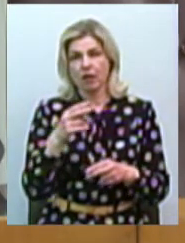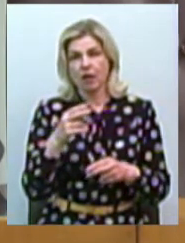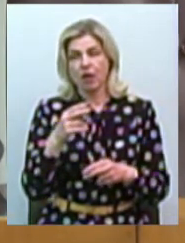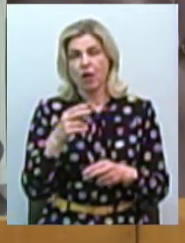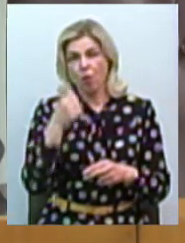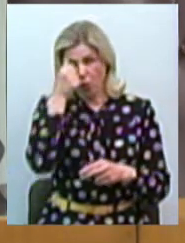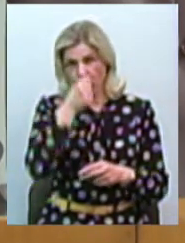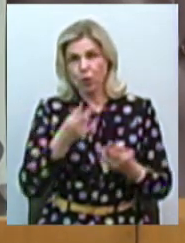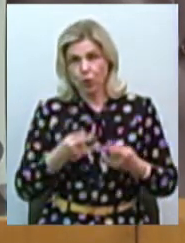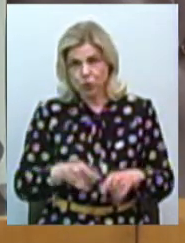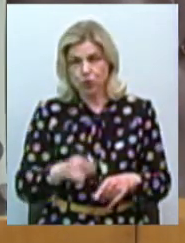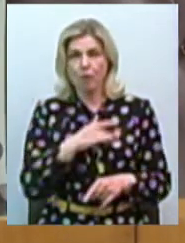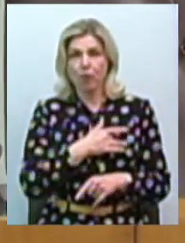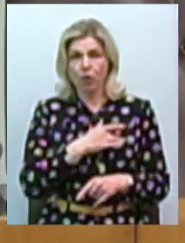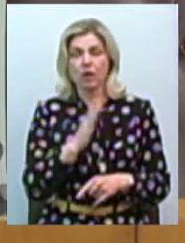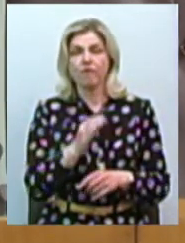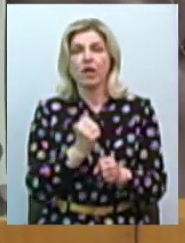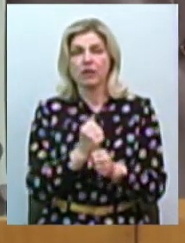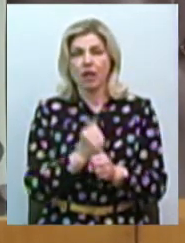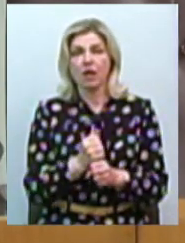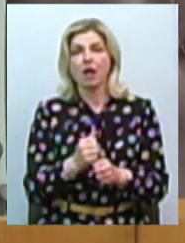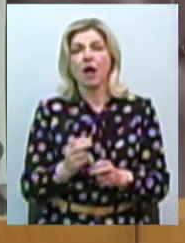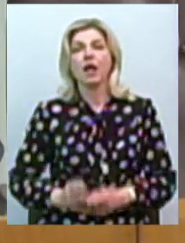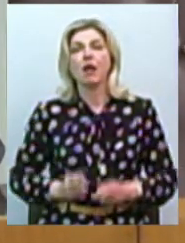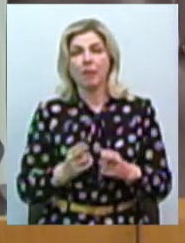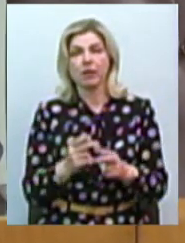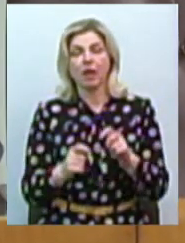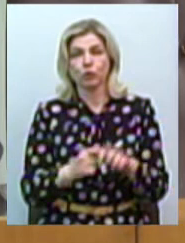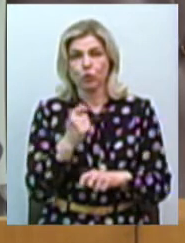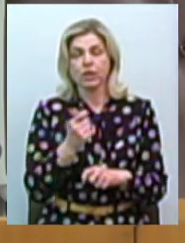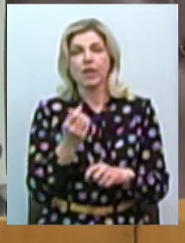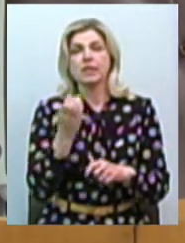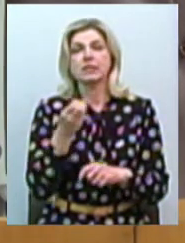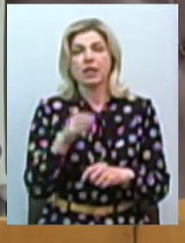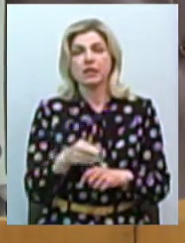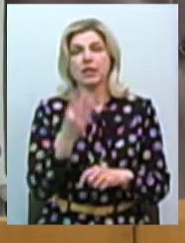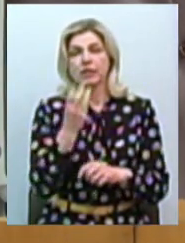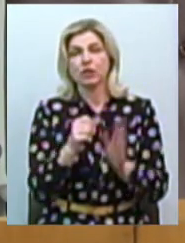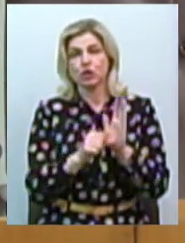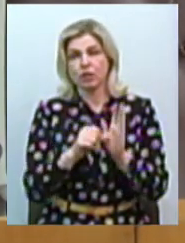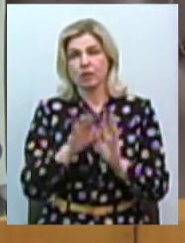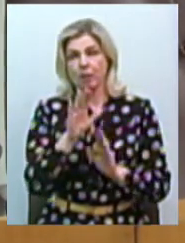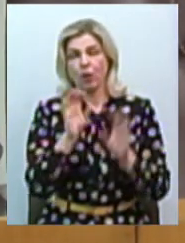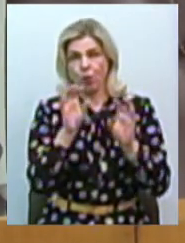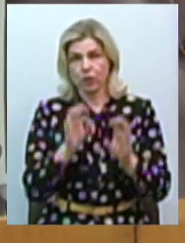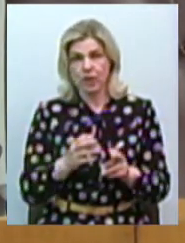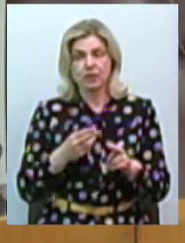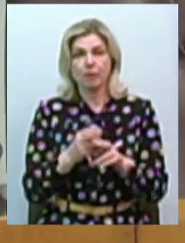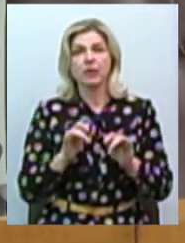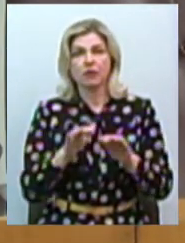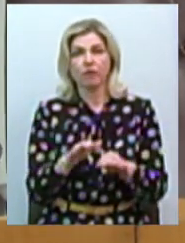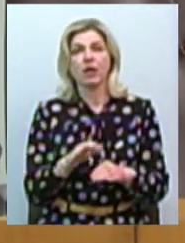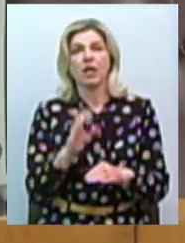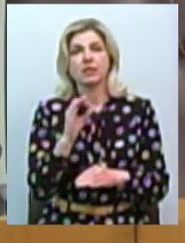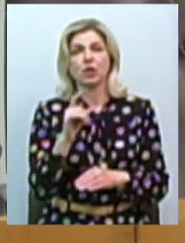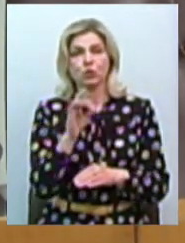області підозрюваного вчиненні кримінального правопорушення передбачено частиною 2 статті 365 Кримінального кодексу України запобіжний захід у вигляді